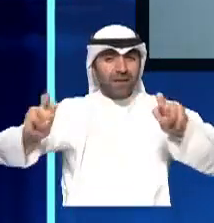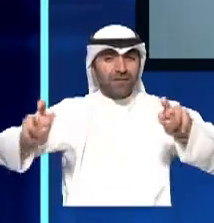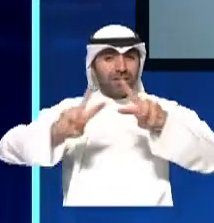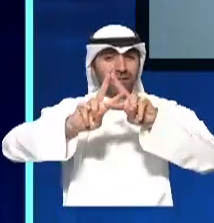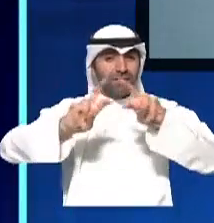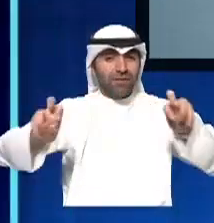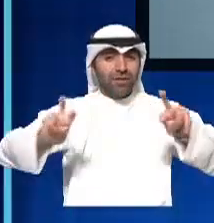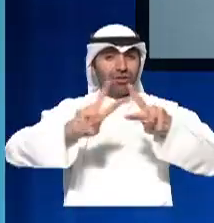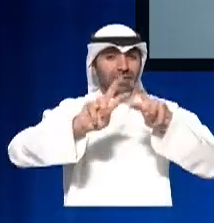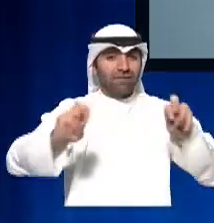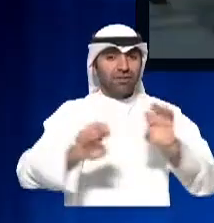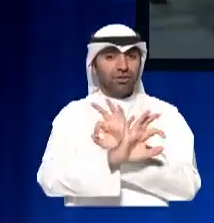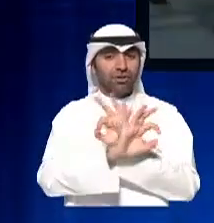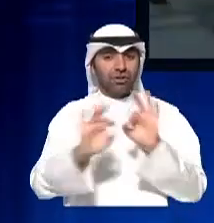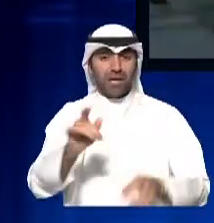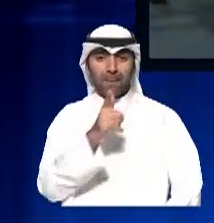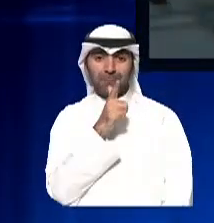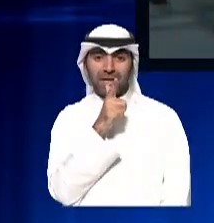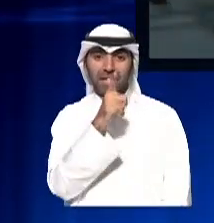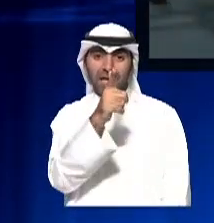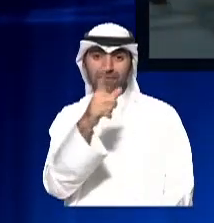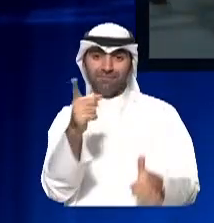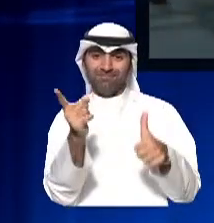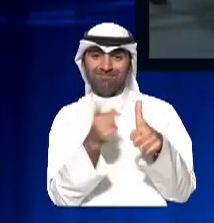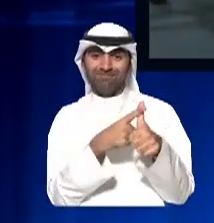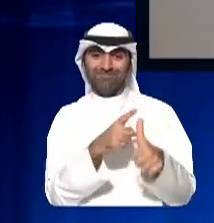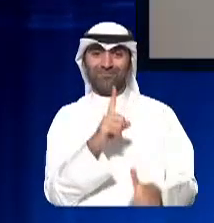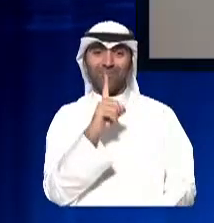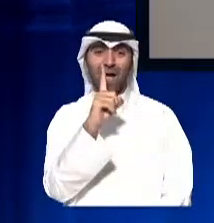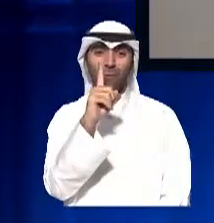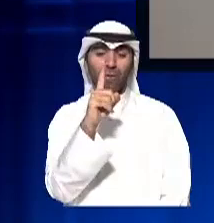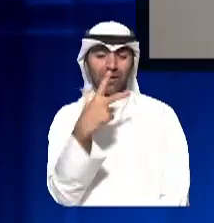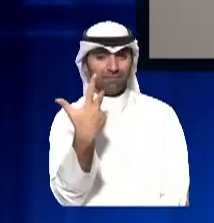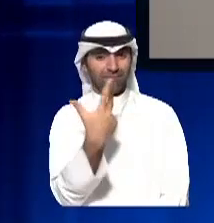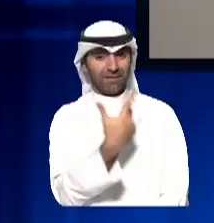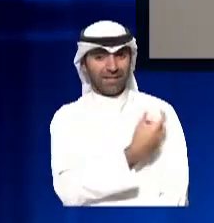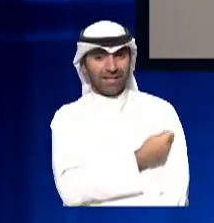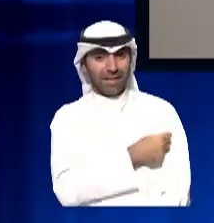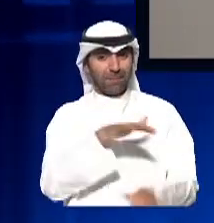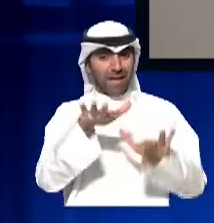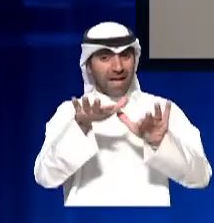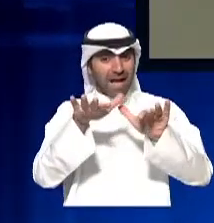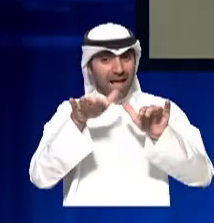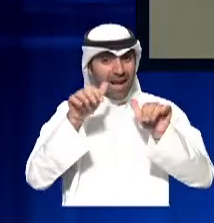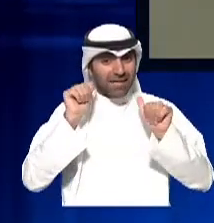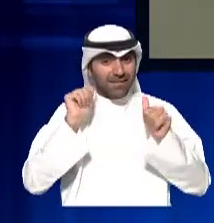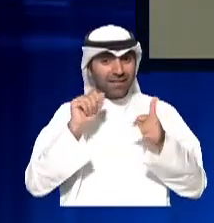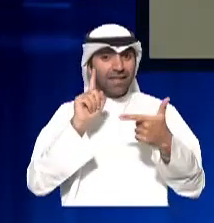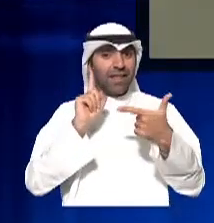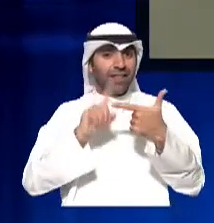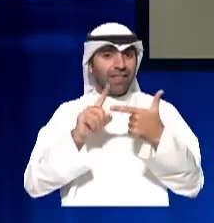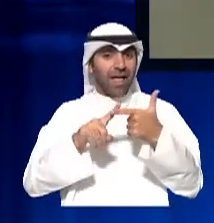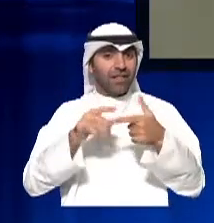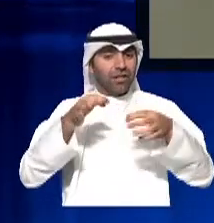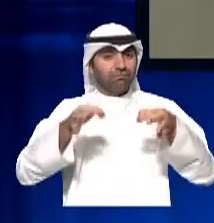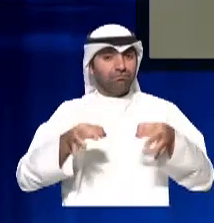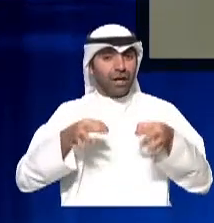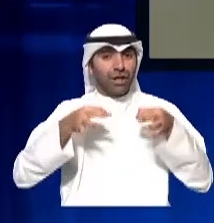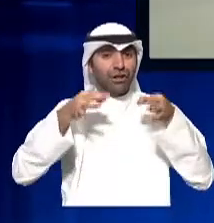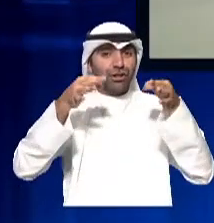فترات التطعيم مع إعطاء جرعة منشطة بعد فترة زمنية محددة، وأيضا تحديد